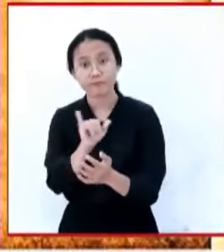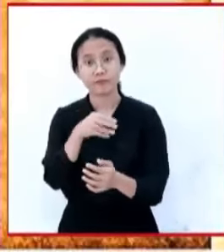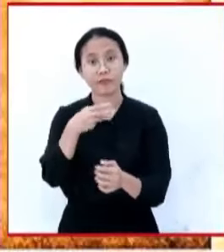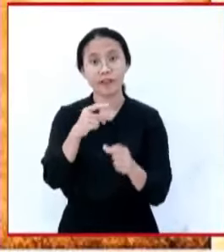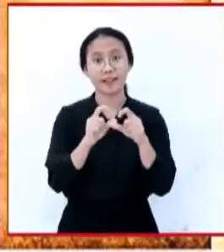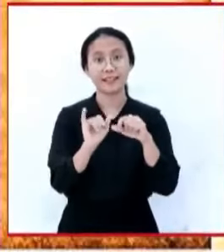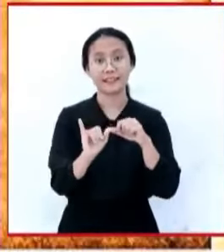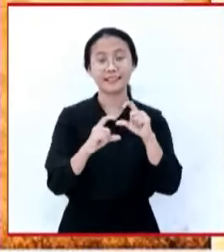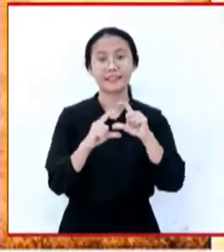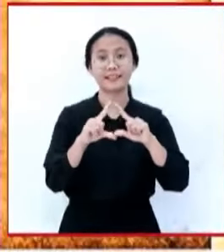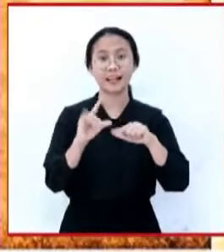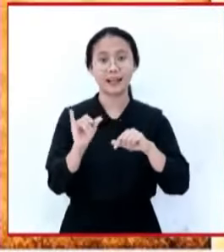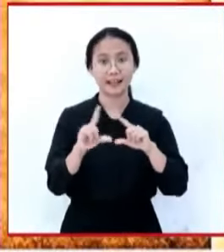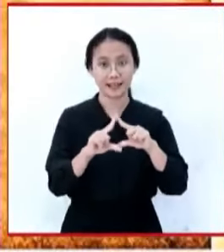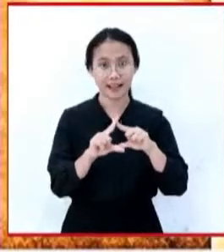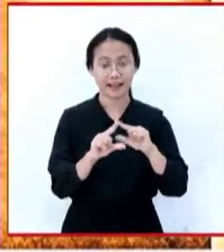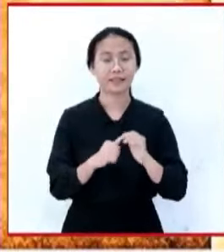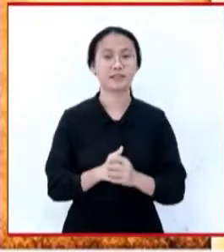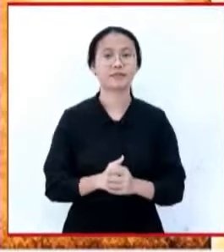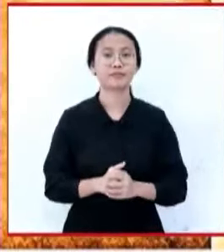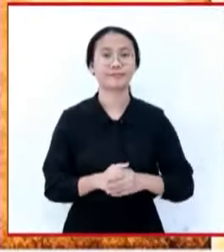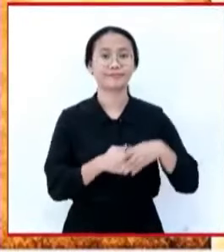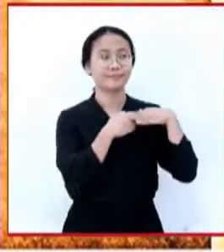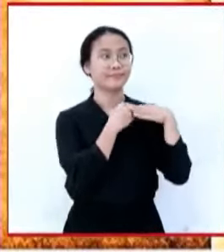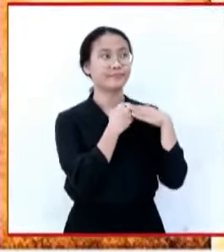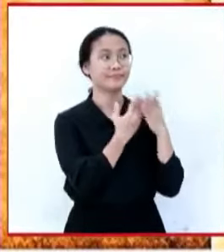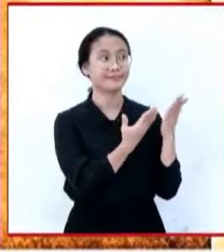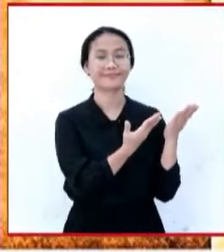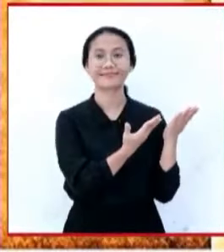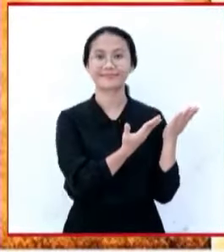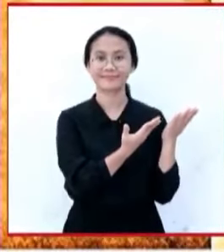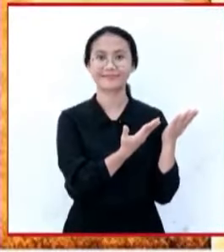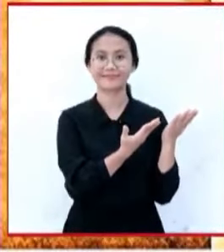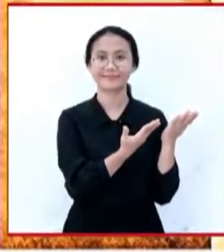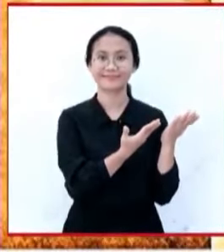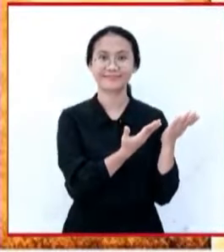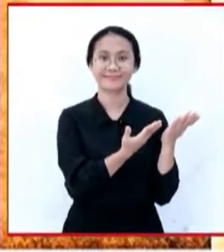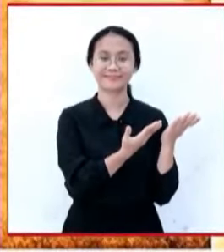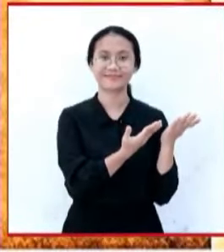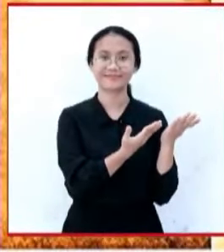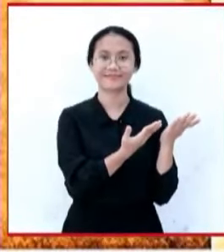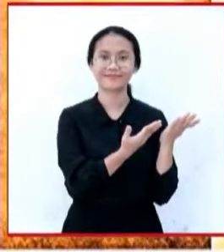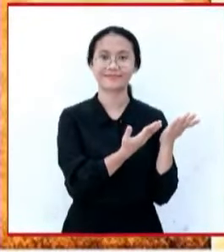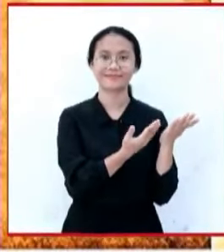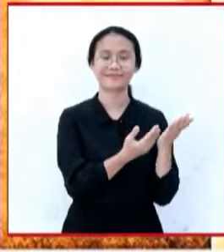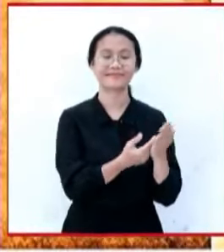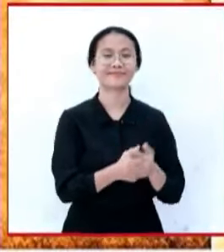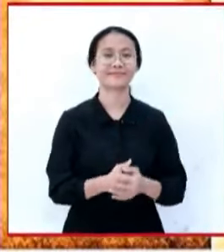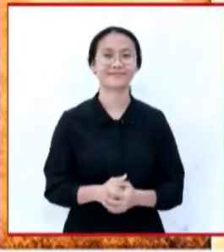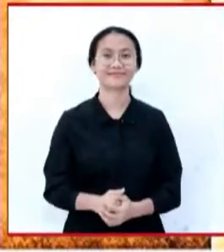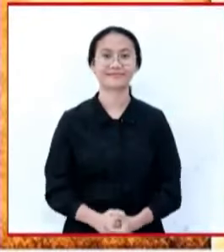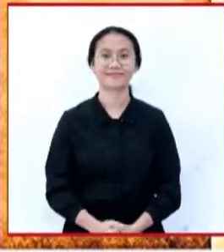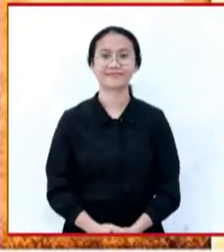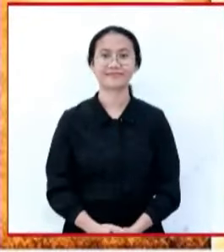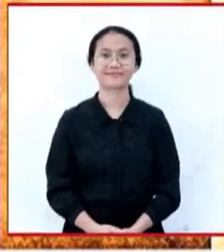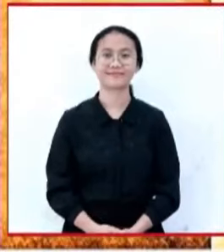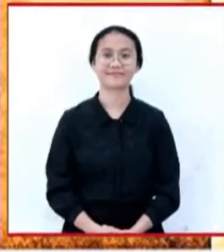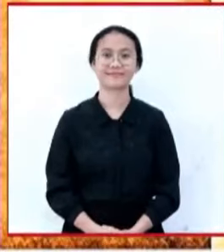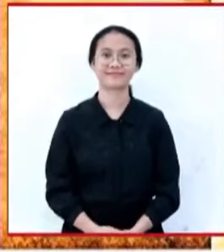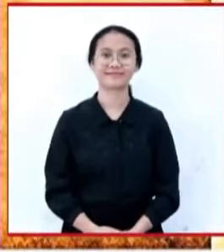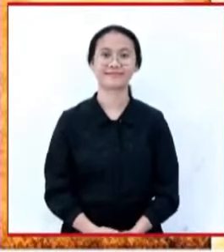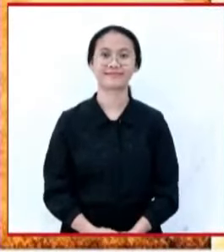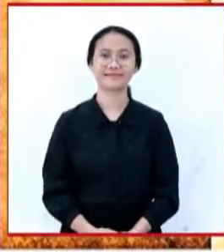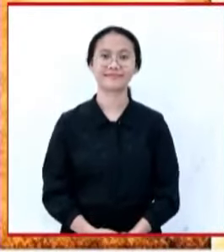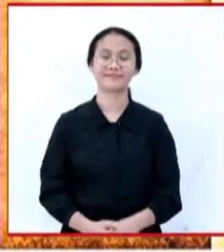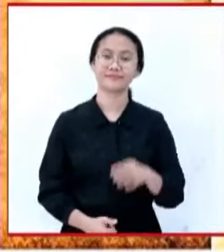66 ayat 1 beginilah firman Tuhan langit adalah tahtaku di hewan is my Drone